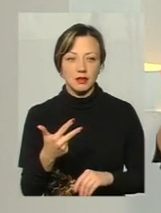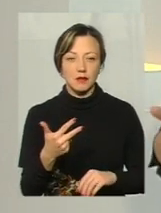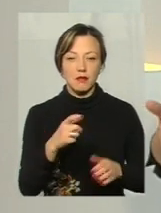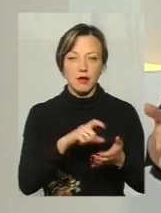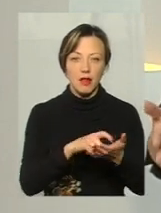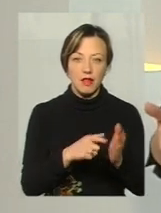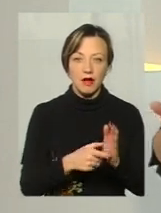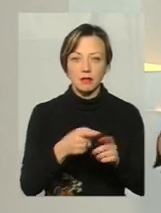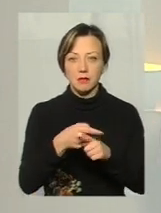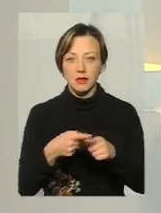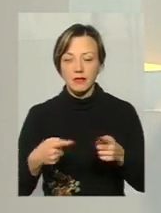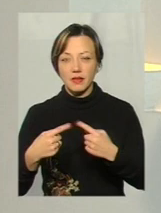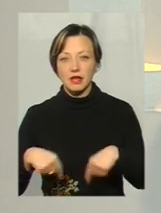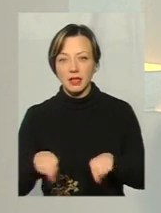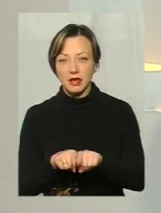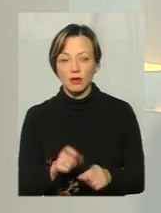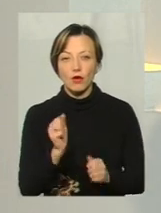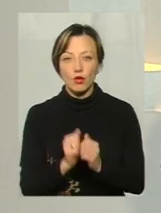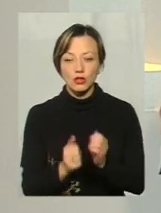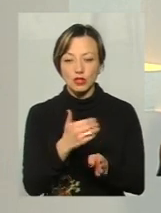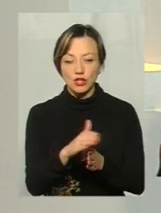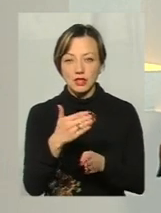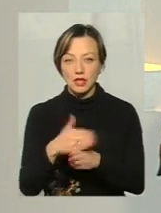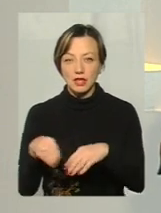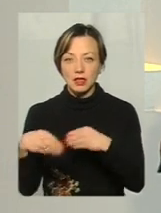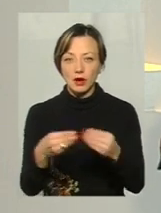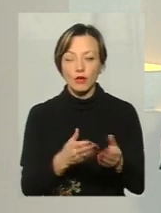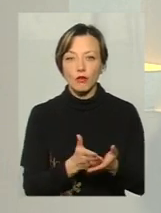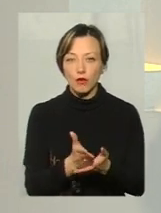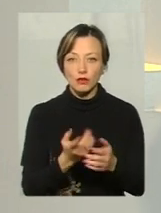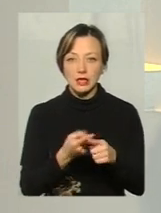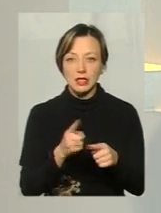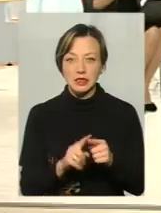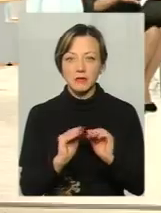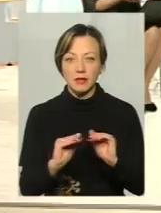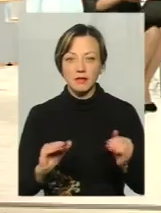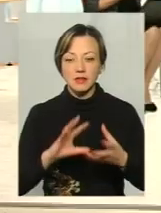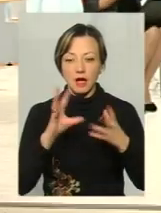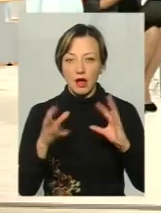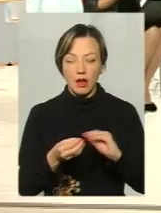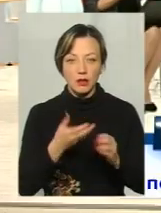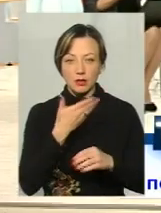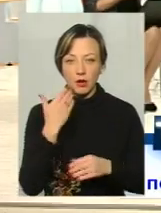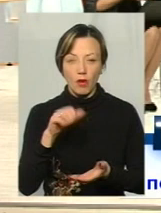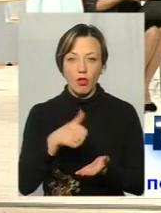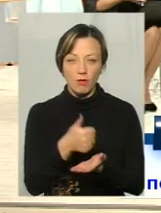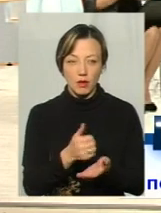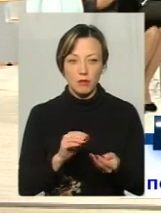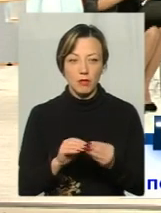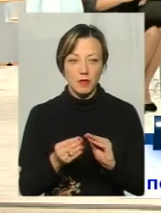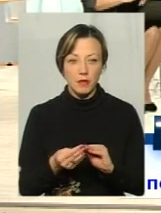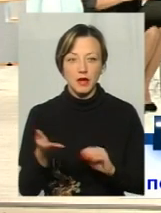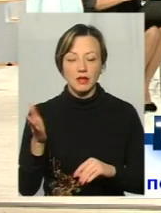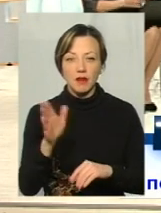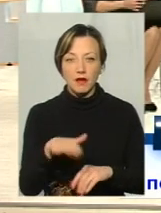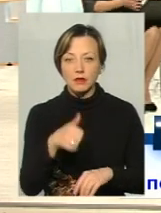де піввідділення, да? І кожна частина надає якусь послугу цим дітям, але в загального нема, це наша головна проблема.